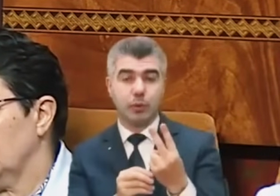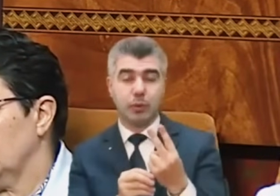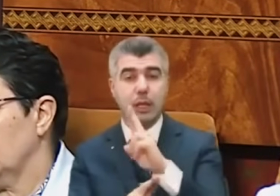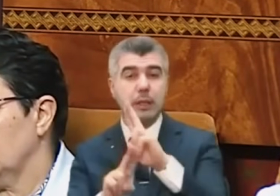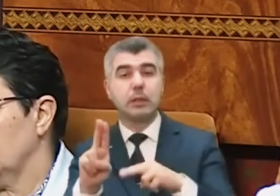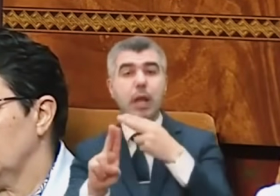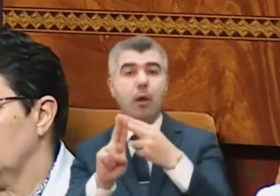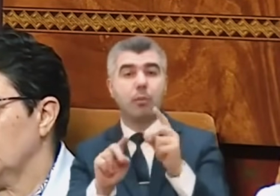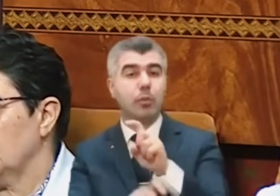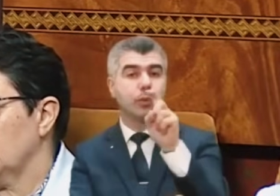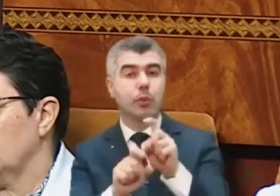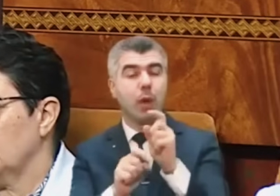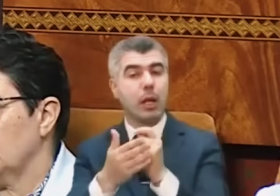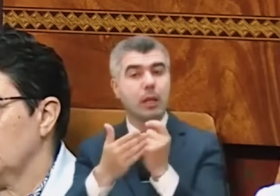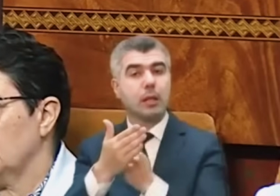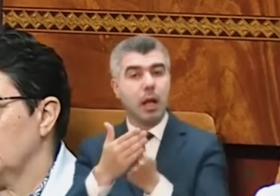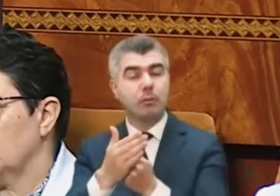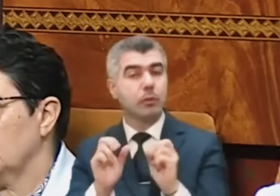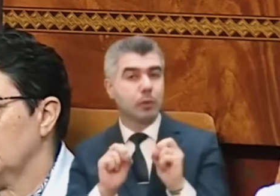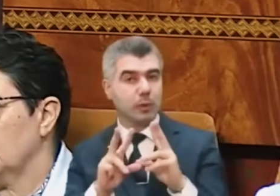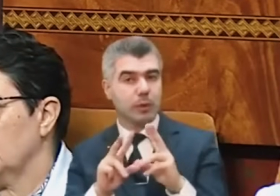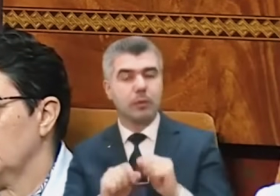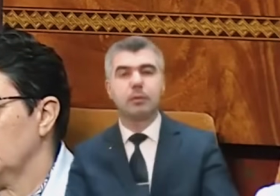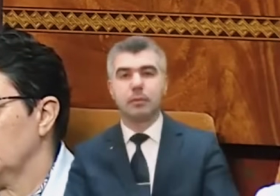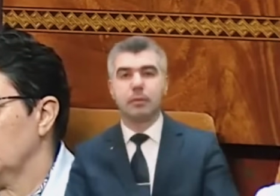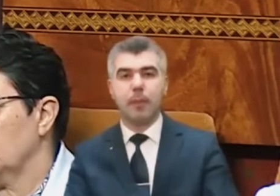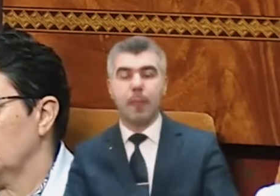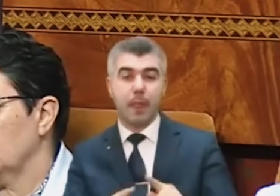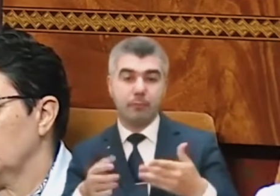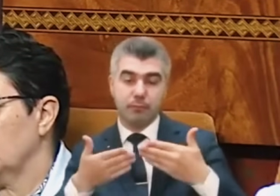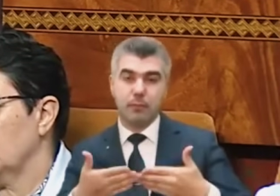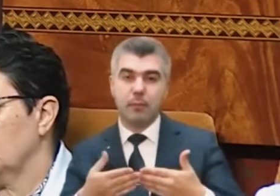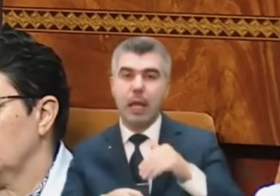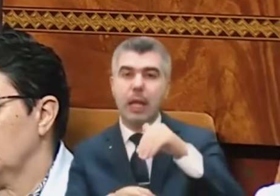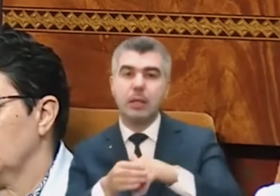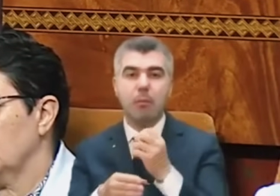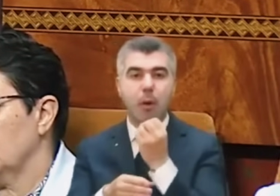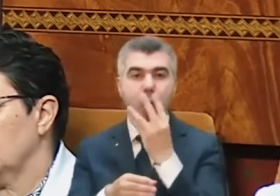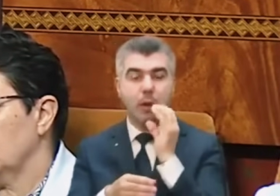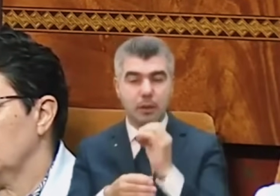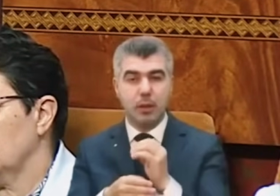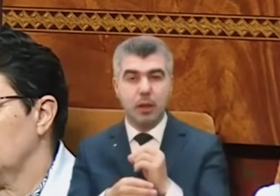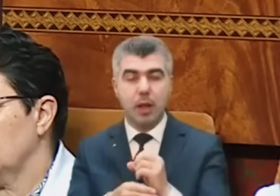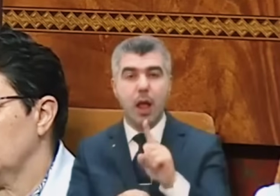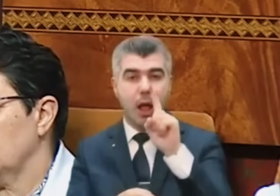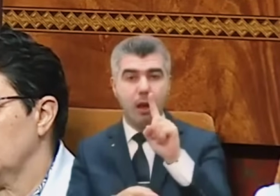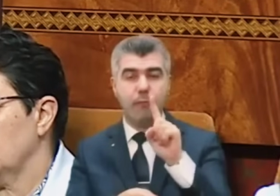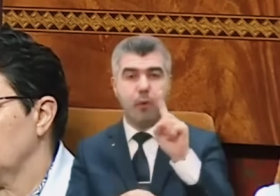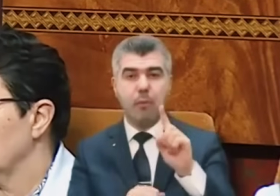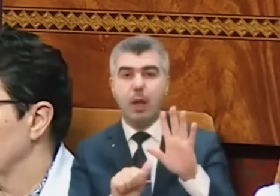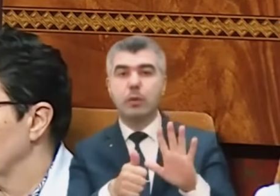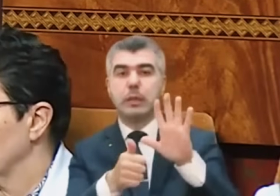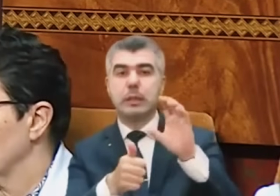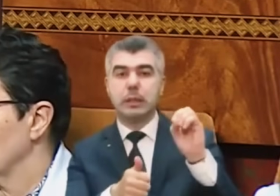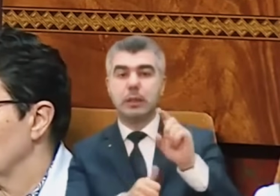الأسئلة الكتابية والتفاعل مع القطاعات الحكومية. فريق الشراكة المعارضة الاتحادية اليوم 1160 سؤال كتابي لم